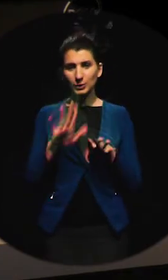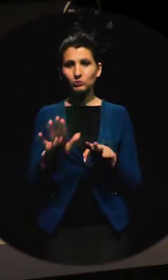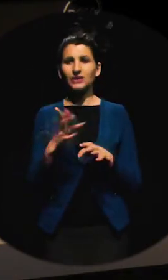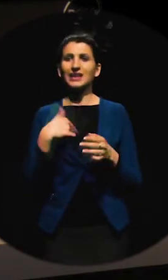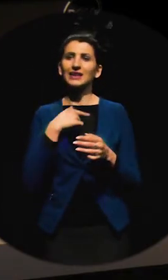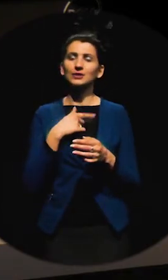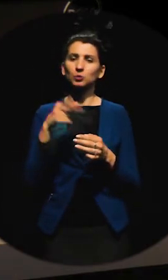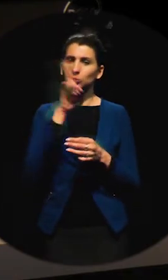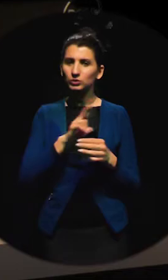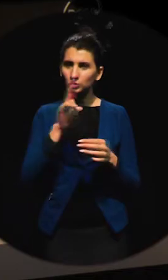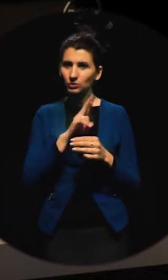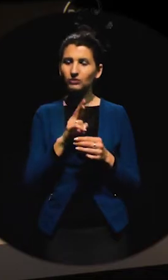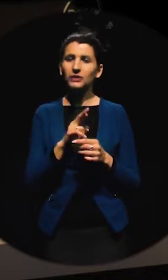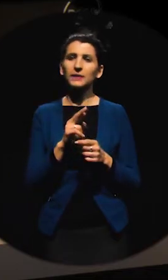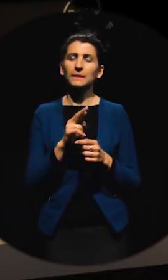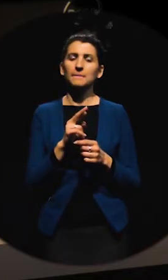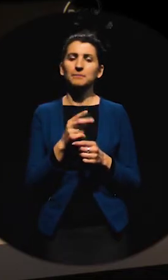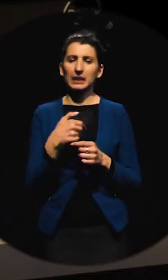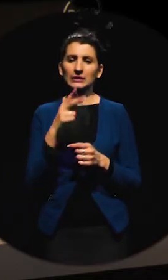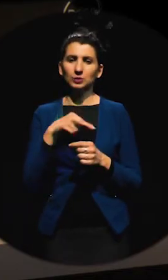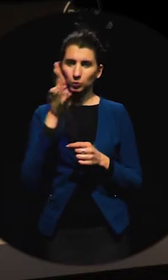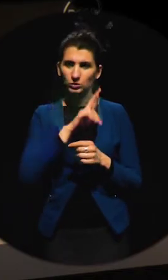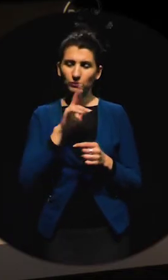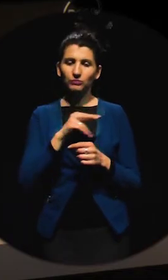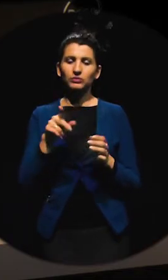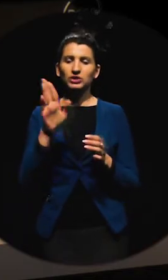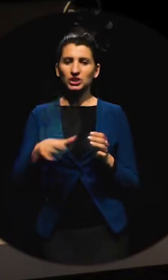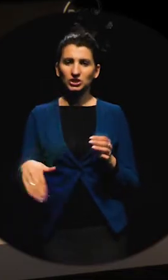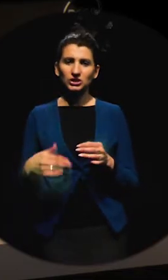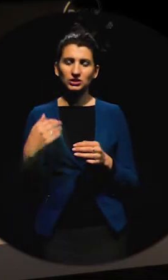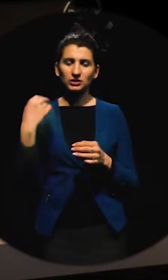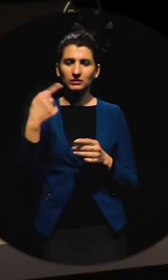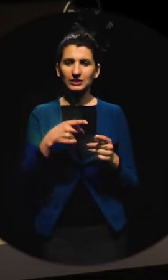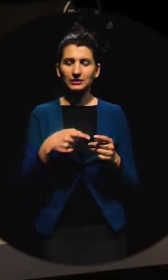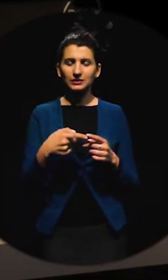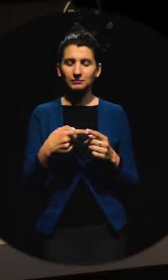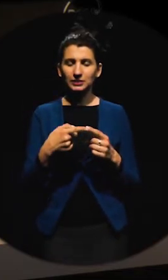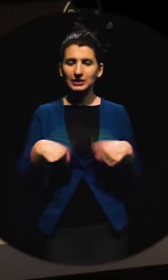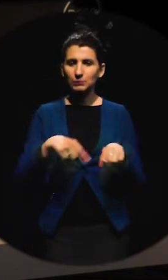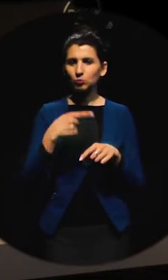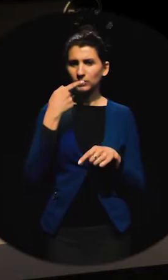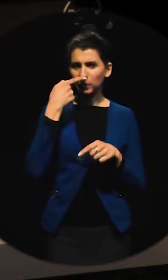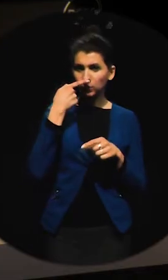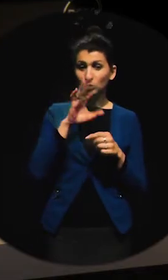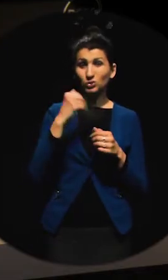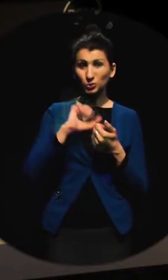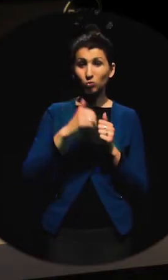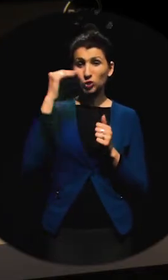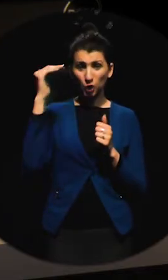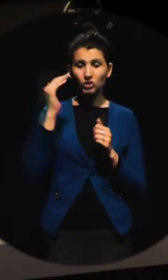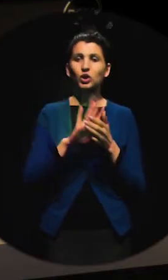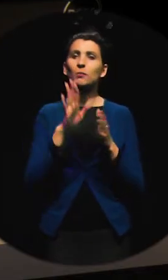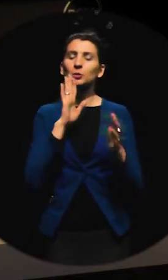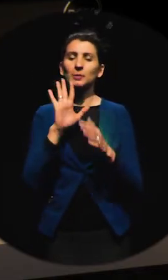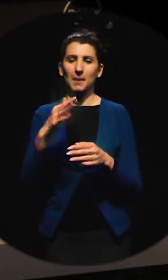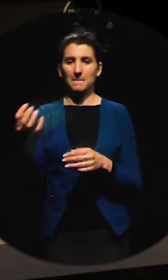rodziców dziecka z zespołem Downa, jest oczywistością, że oni są dorośli, tylko noszą maski. No ale to